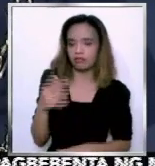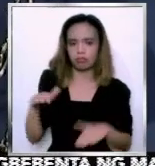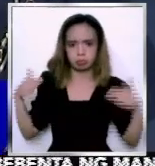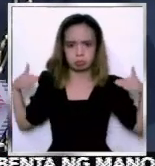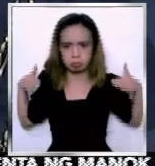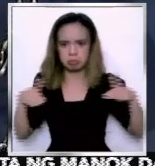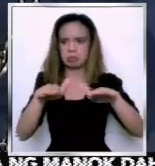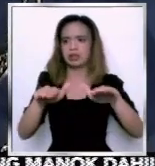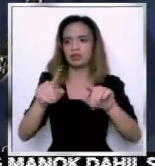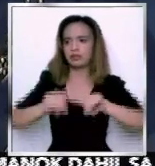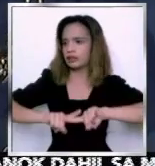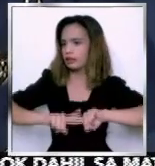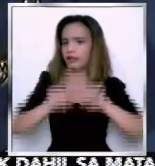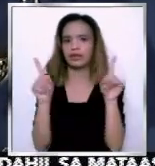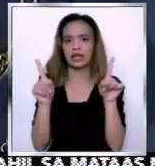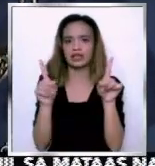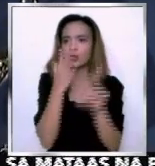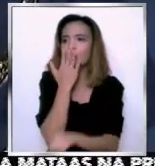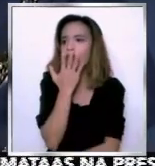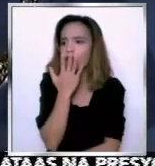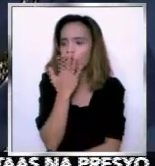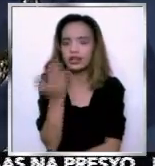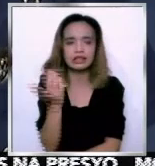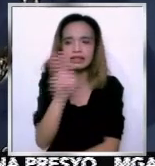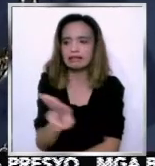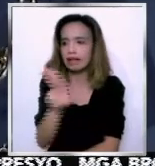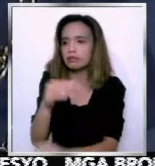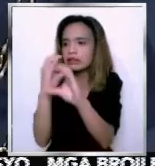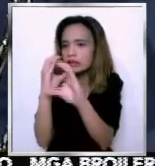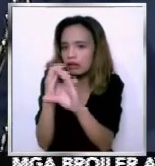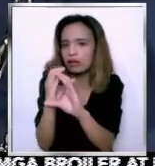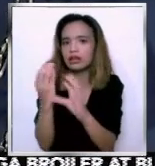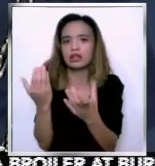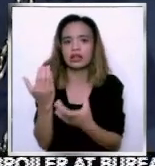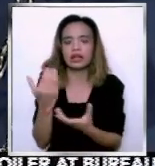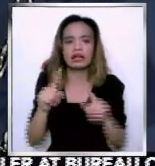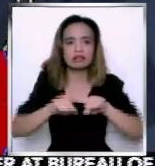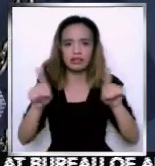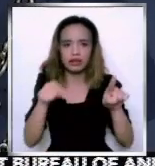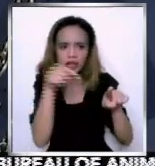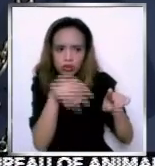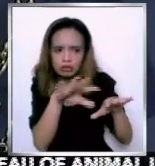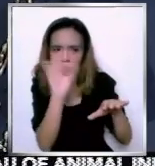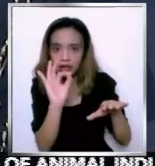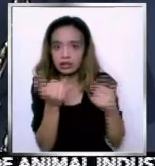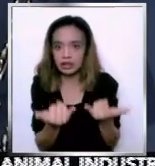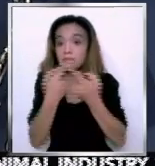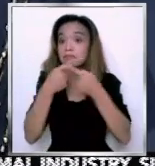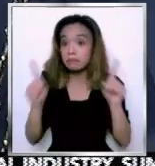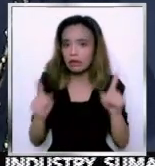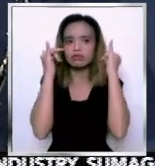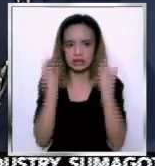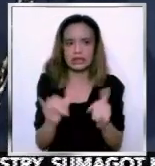po yung pinakahood na kulay nung ginamit na sasakyan at iba po itong na-recover natin ngayon. Pero it's the same